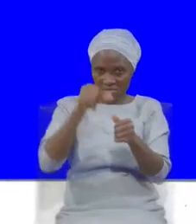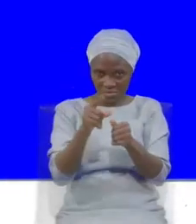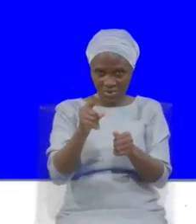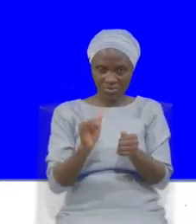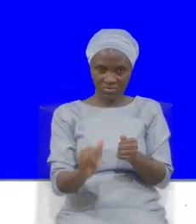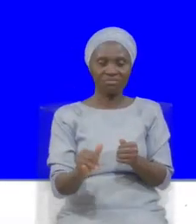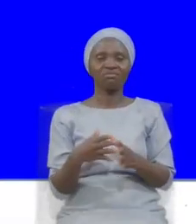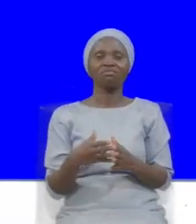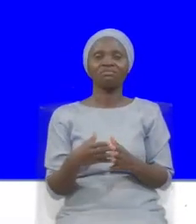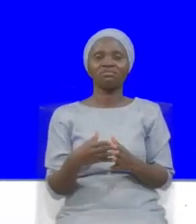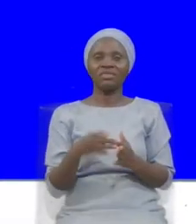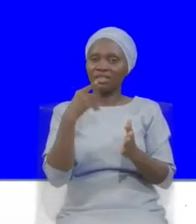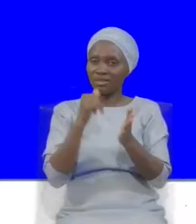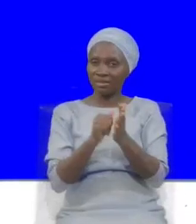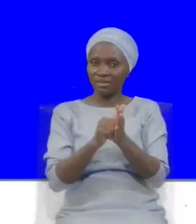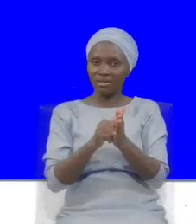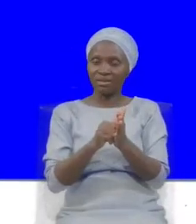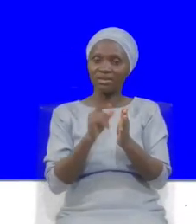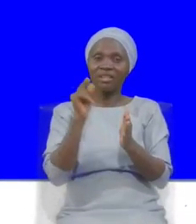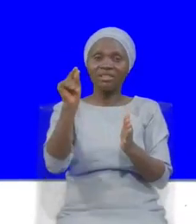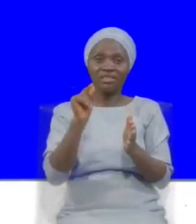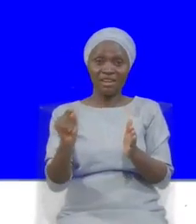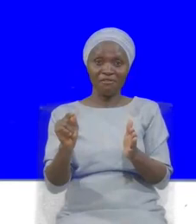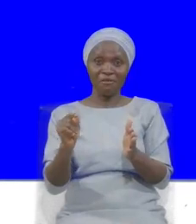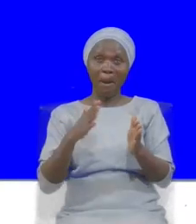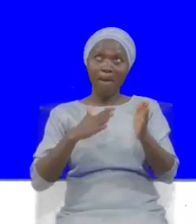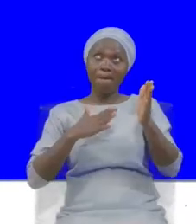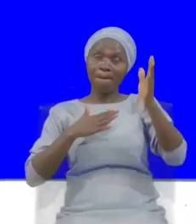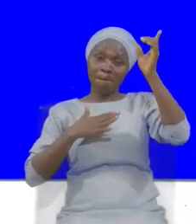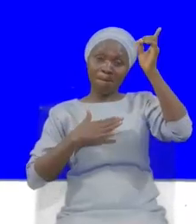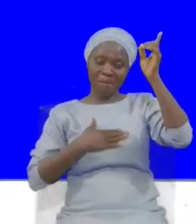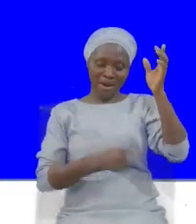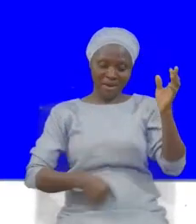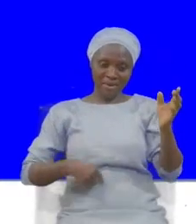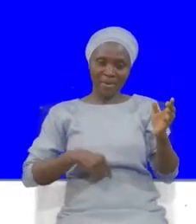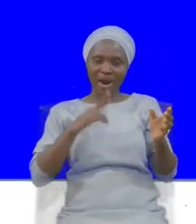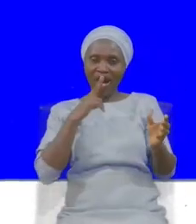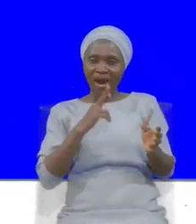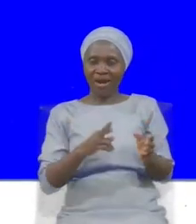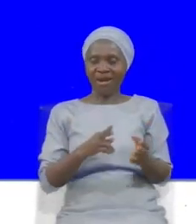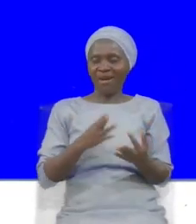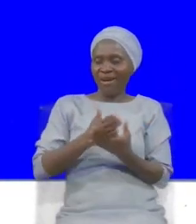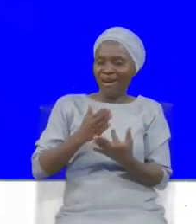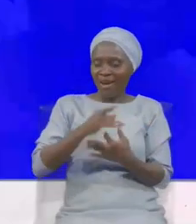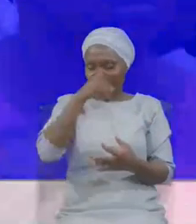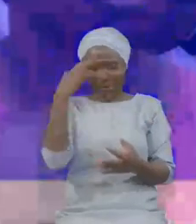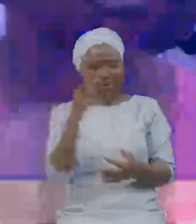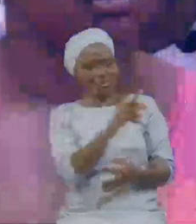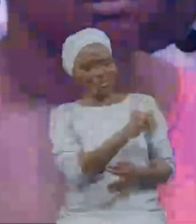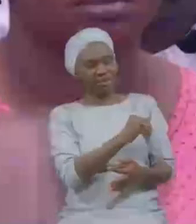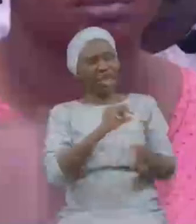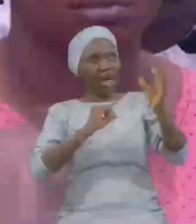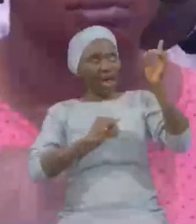Aussi, mes entrailles sont émues en sa faveur. J'aurai pitié de lui.